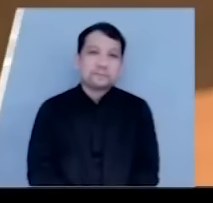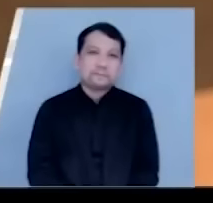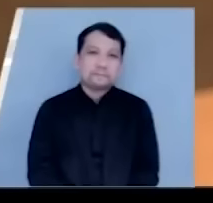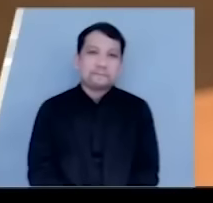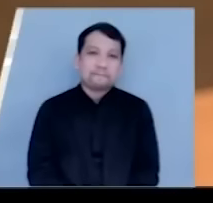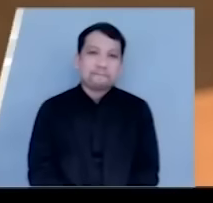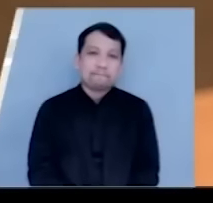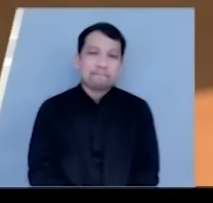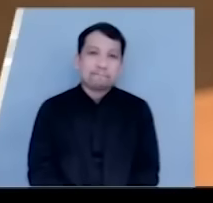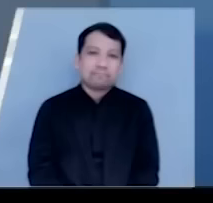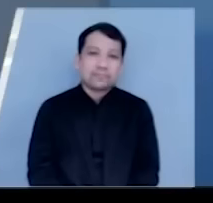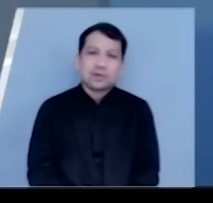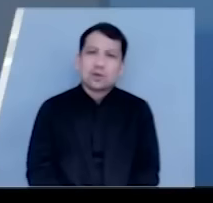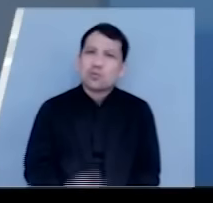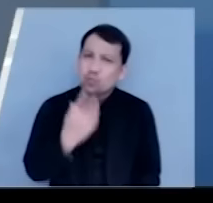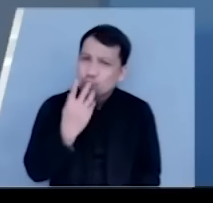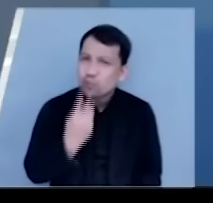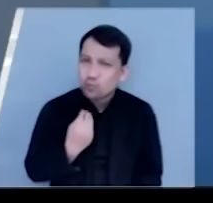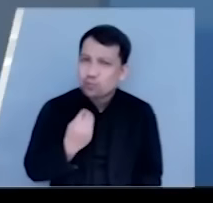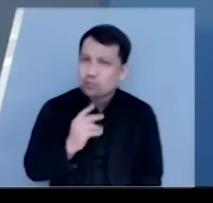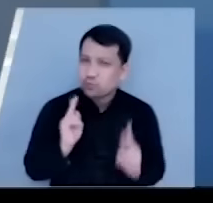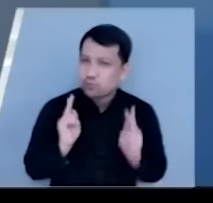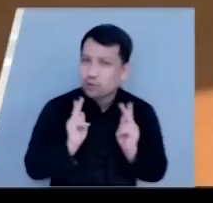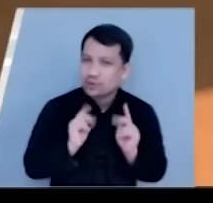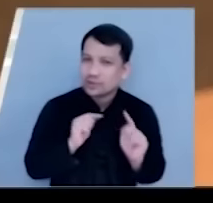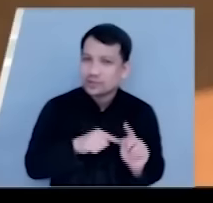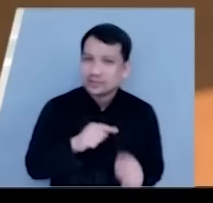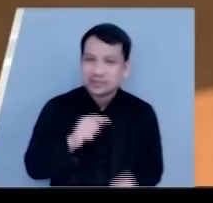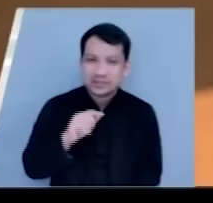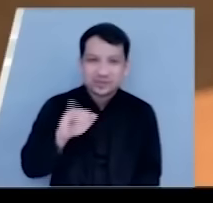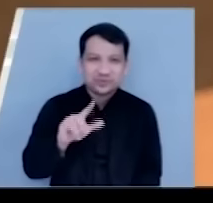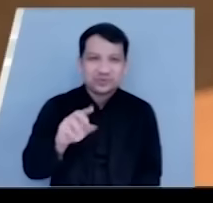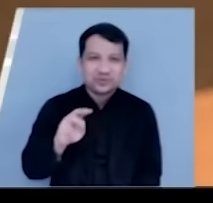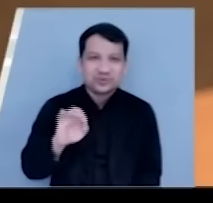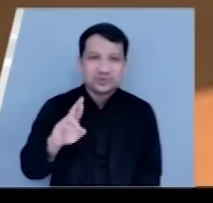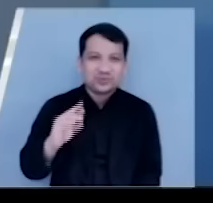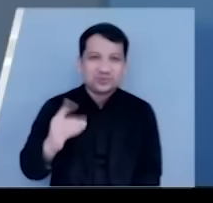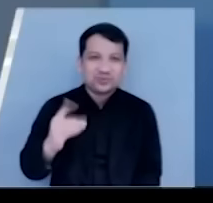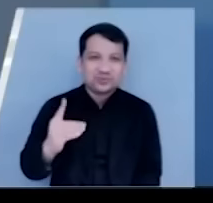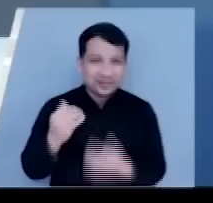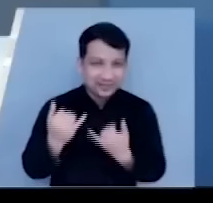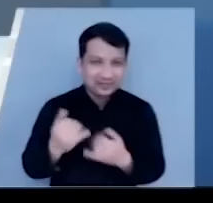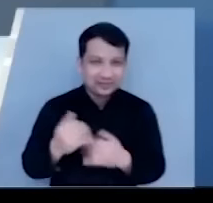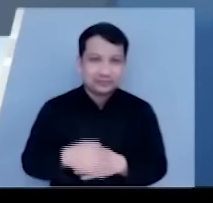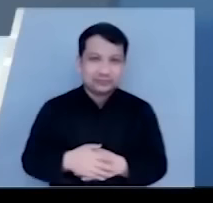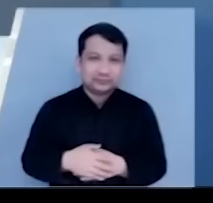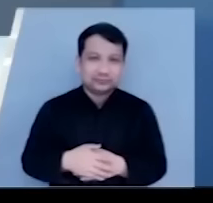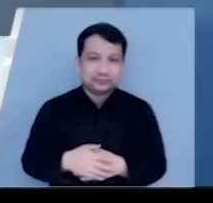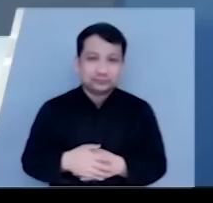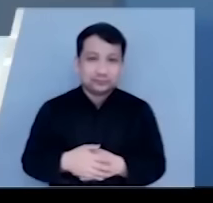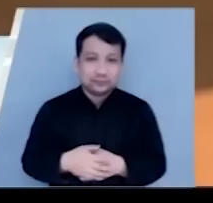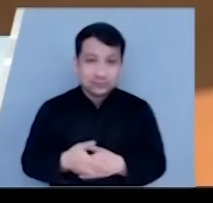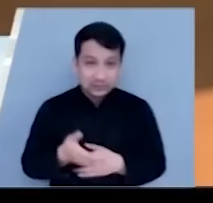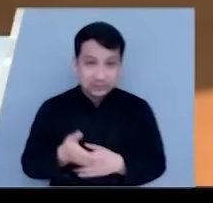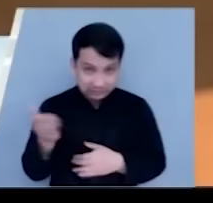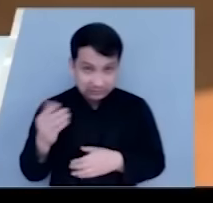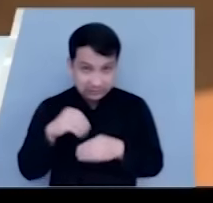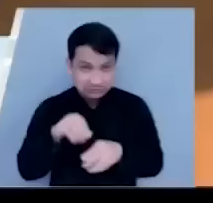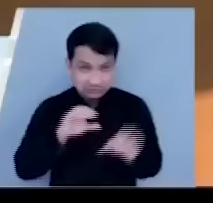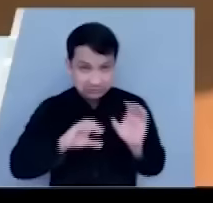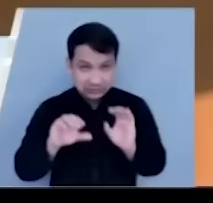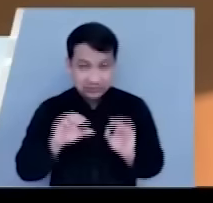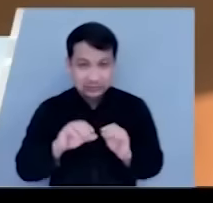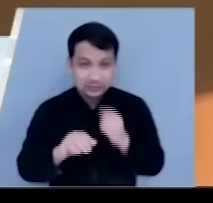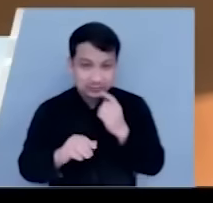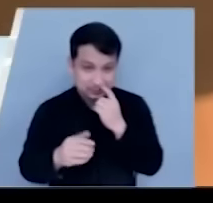Sinong nagpapakilig kay Jillian Ward ngayon? nasa showbiz ba yan?